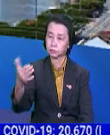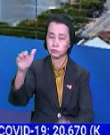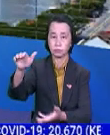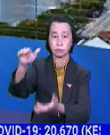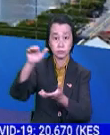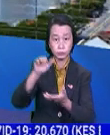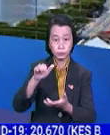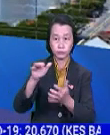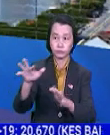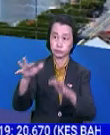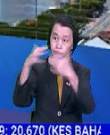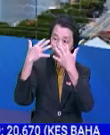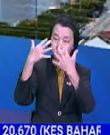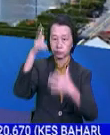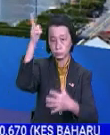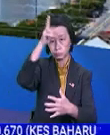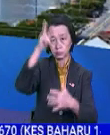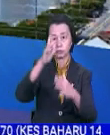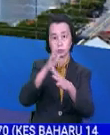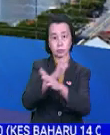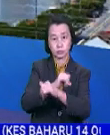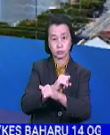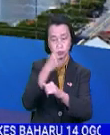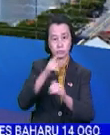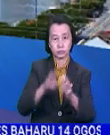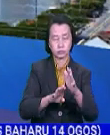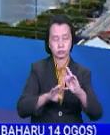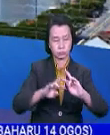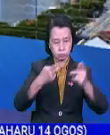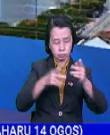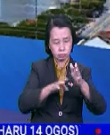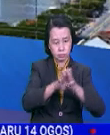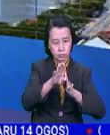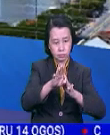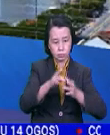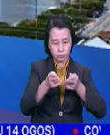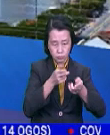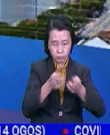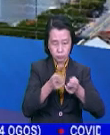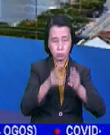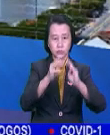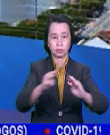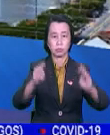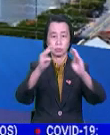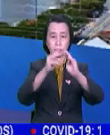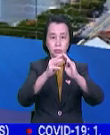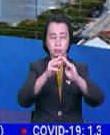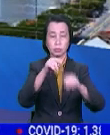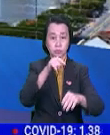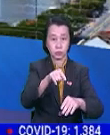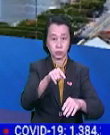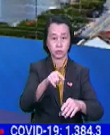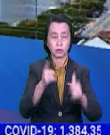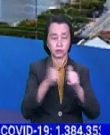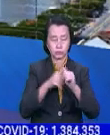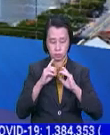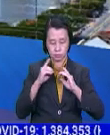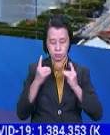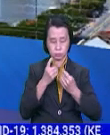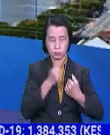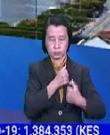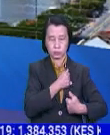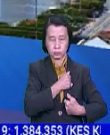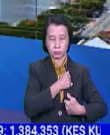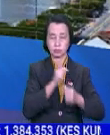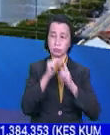sumbangan dan keprihatinan kerajaan sawah untuk membangun serta menambah baik pengurusan masjid tersebut bibisan pertama Infanteri